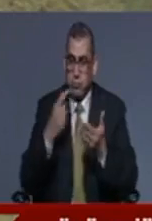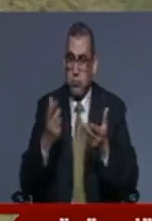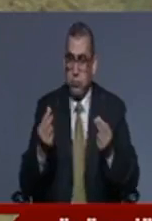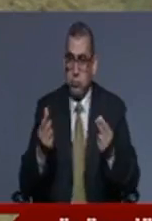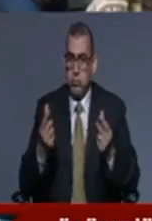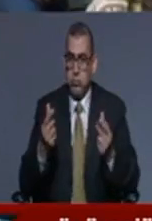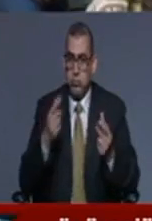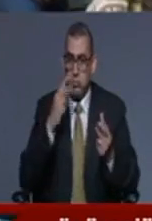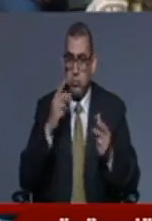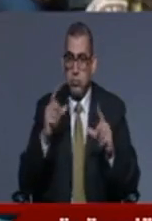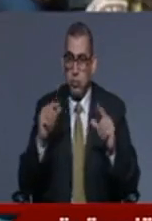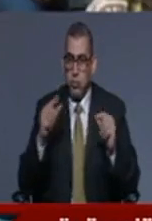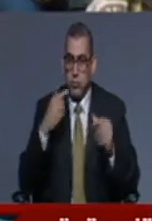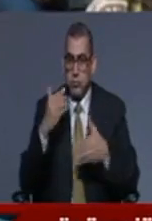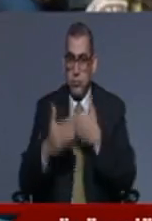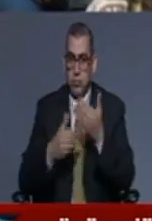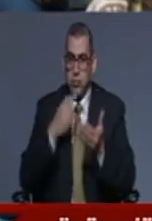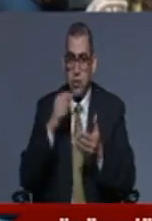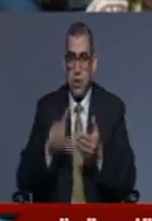والصادق أيضا التي يرأسها